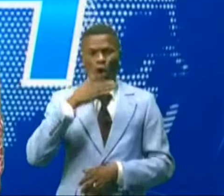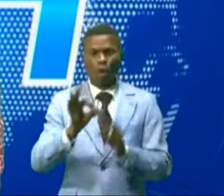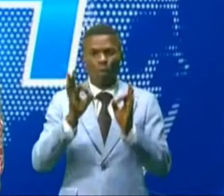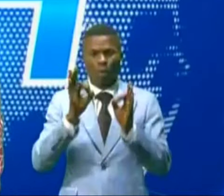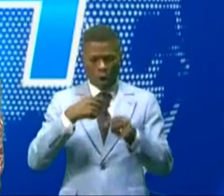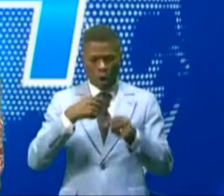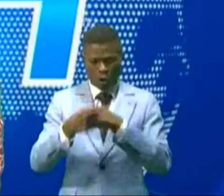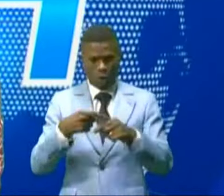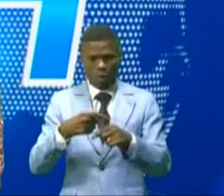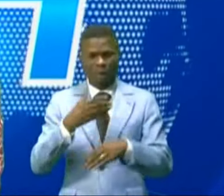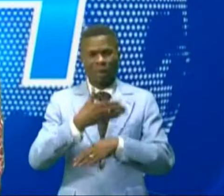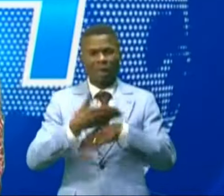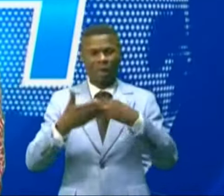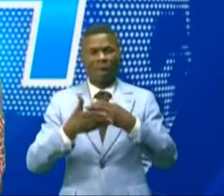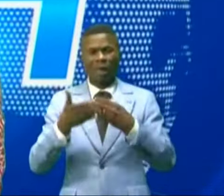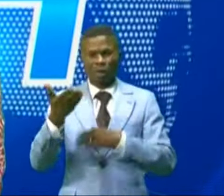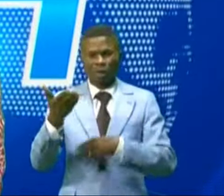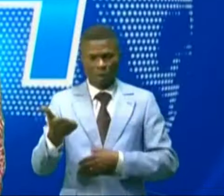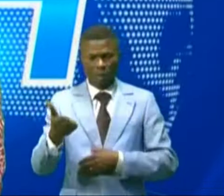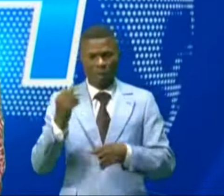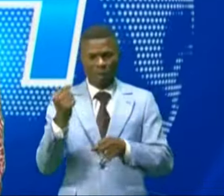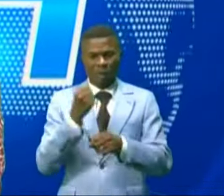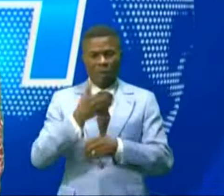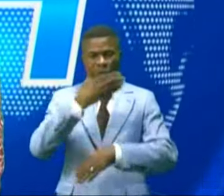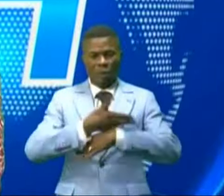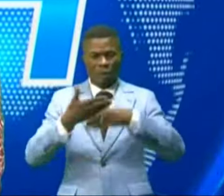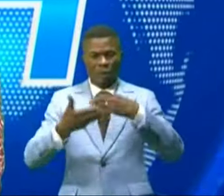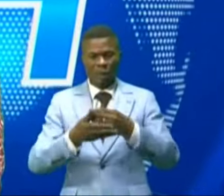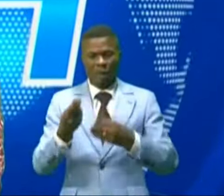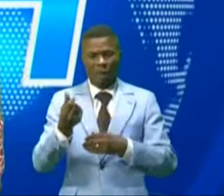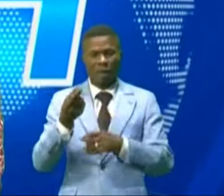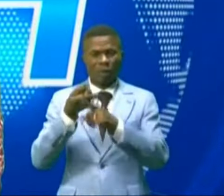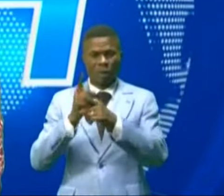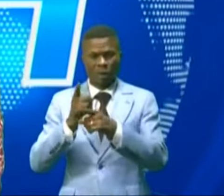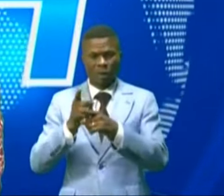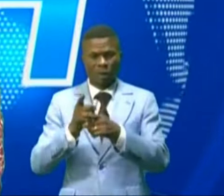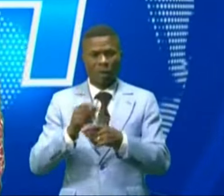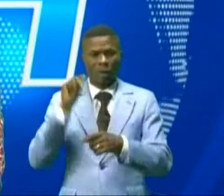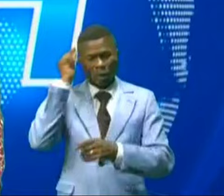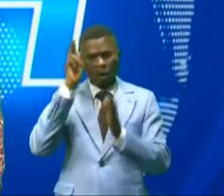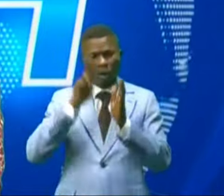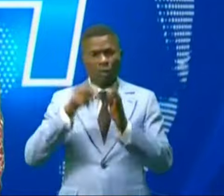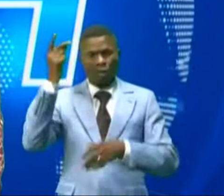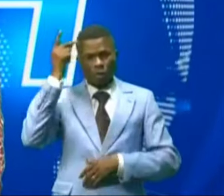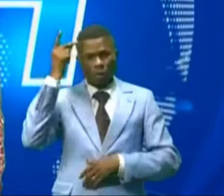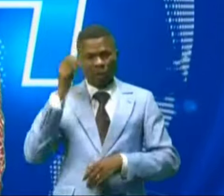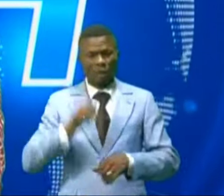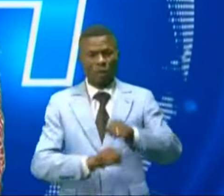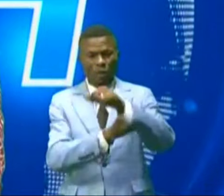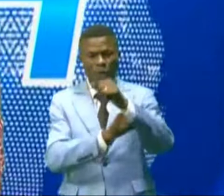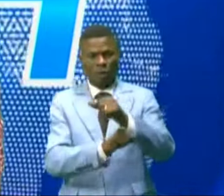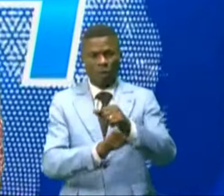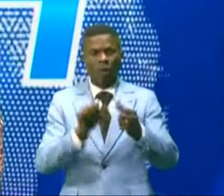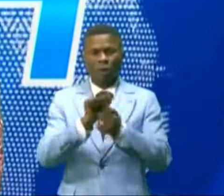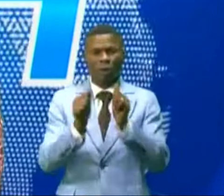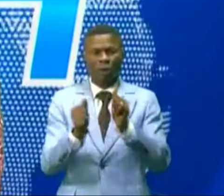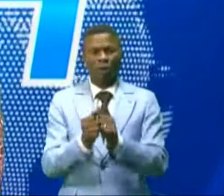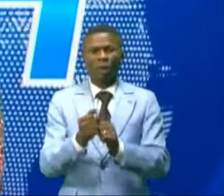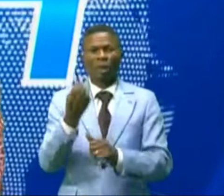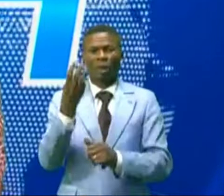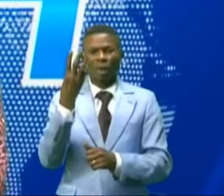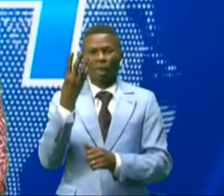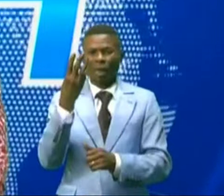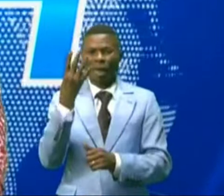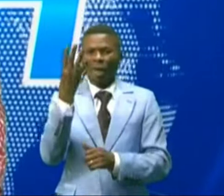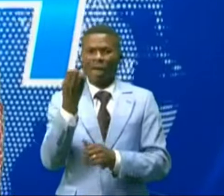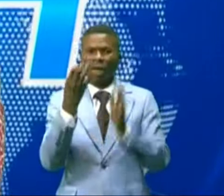de voir le jour. Les travaux de construction ont été financés par le gouvernement central en appui aux 48 diocèses